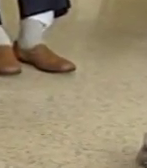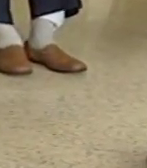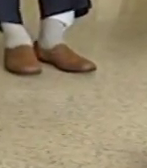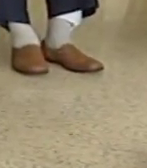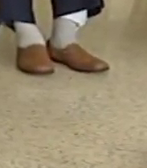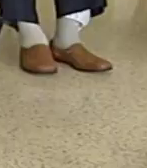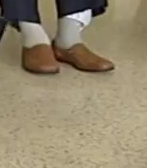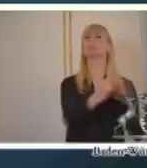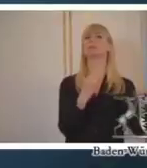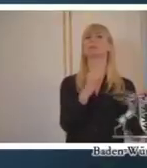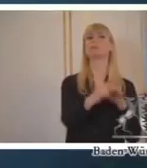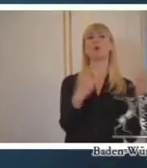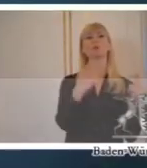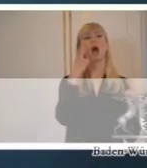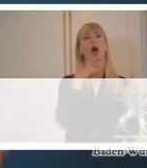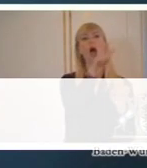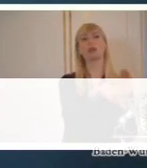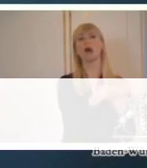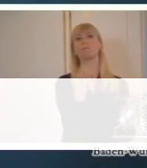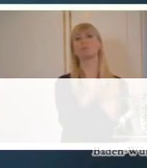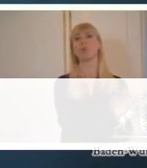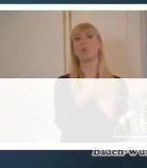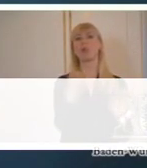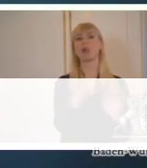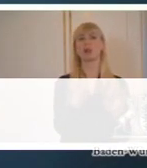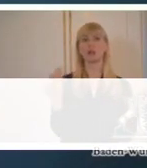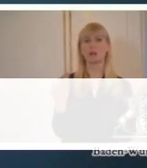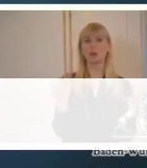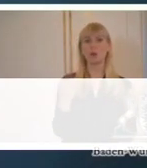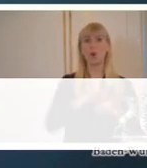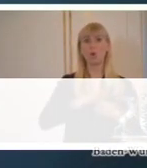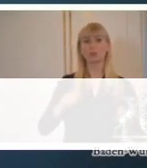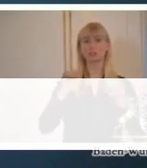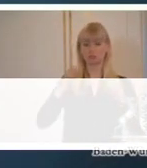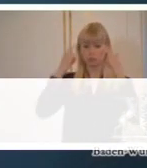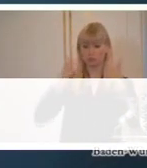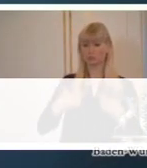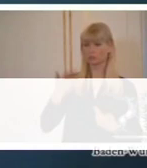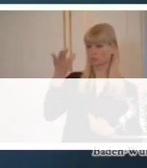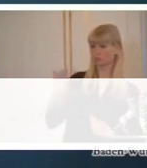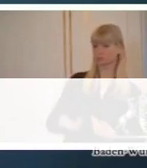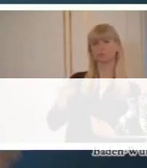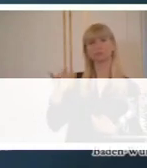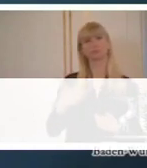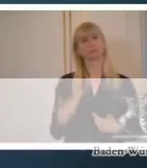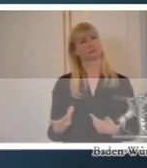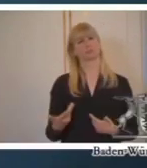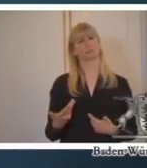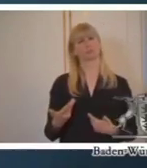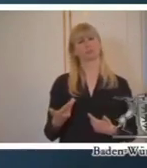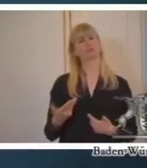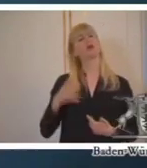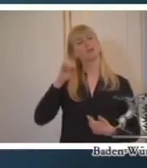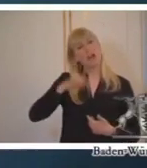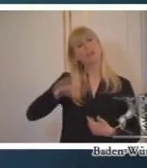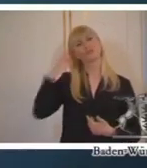vor dem Heim abgeholt und das oft ohne geeignete Schutzmaßnahmen. Das ist zwar menschlich